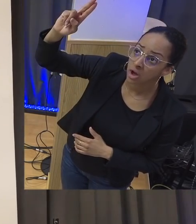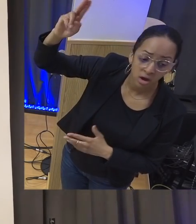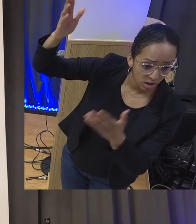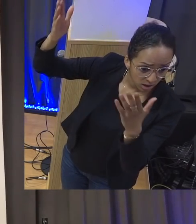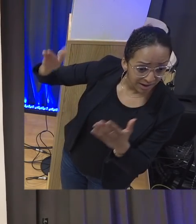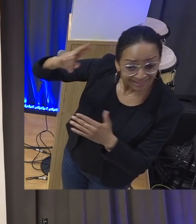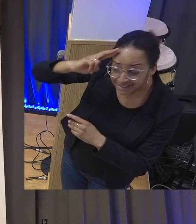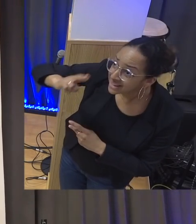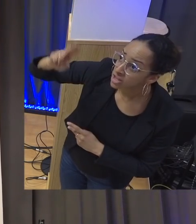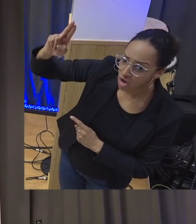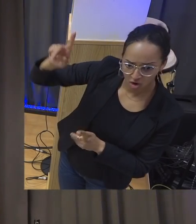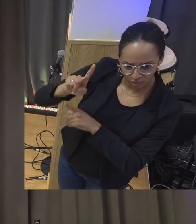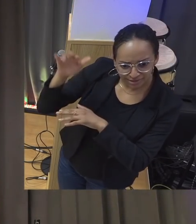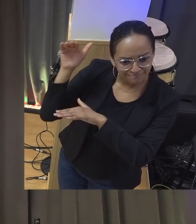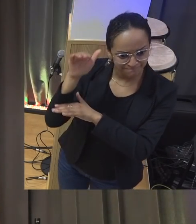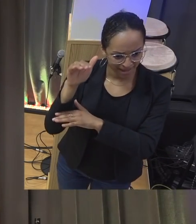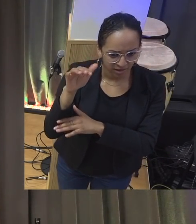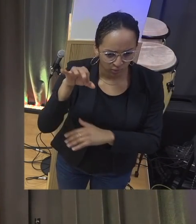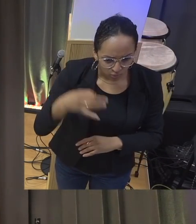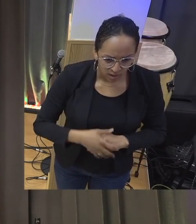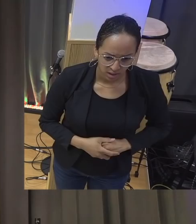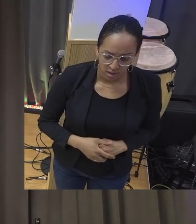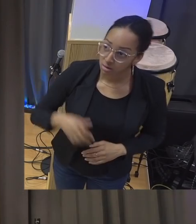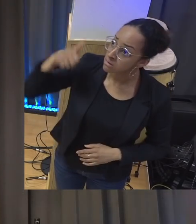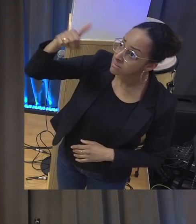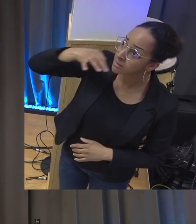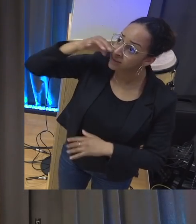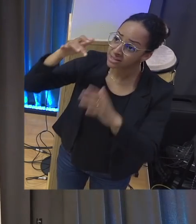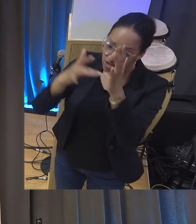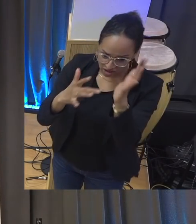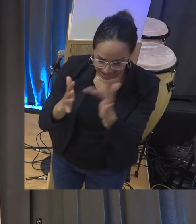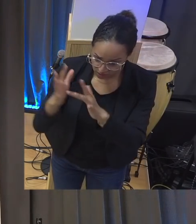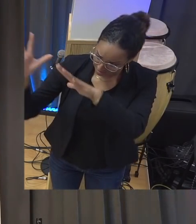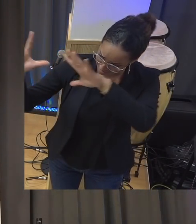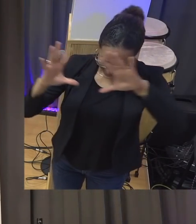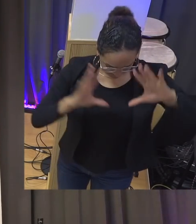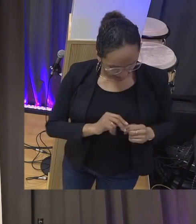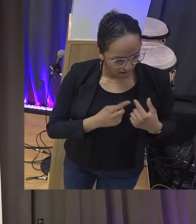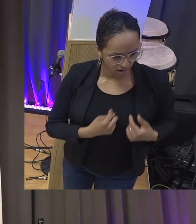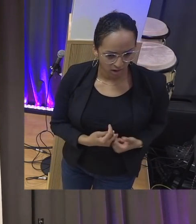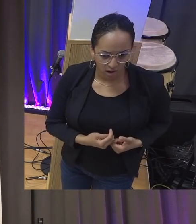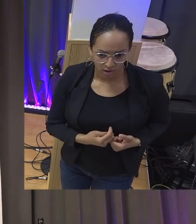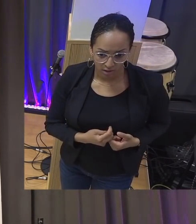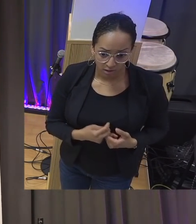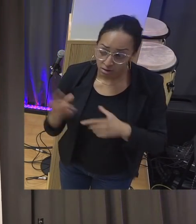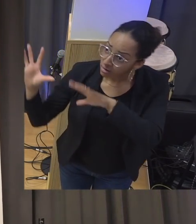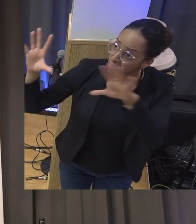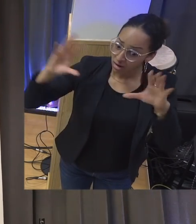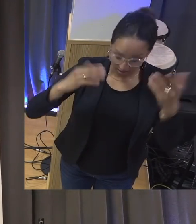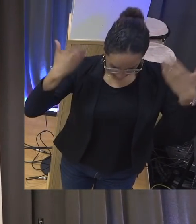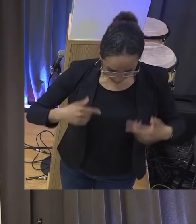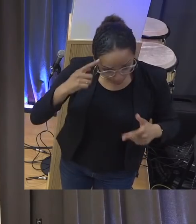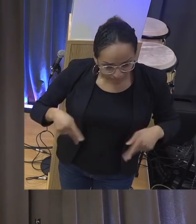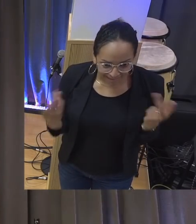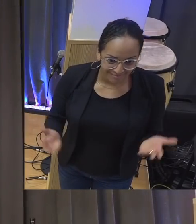mais il est Seigneur aussi. Il est appelé, Jésus, à régner dans nos cœurs, à régner dans nos vies. Paul prie afin que les Éphésiens se